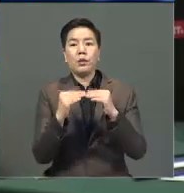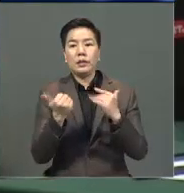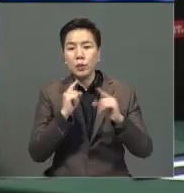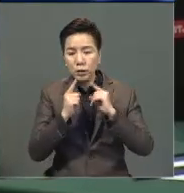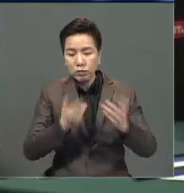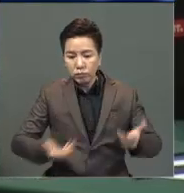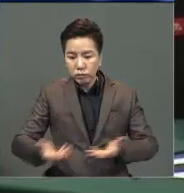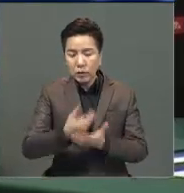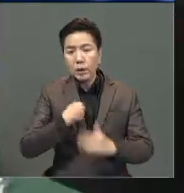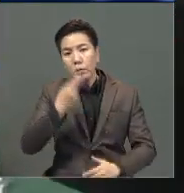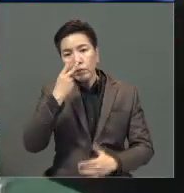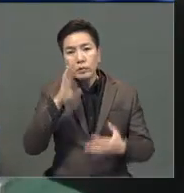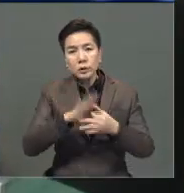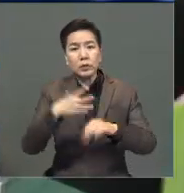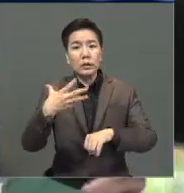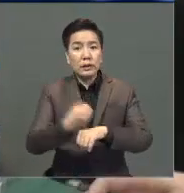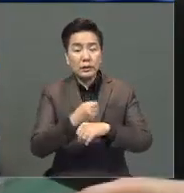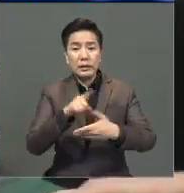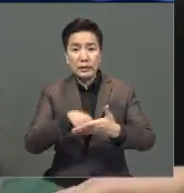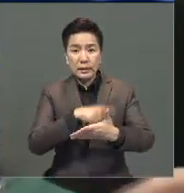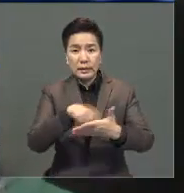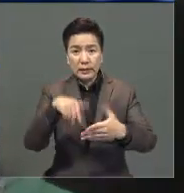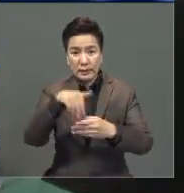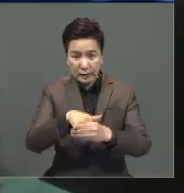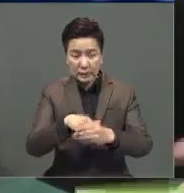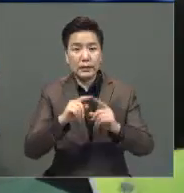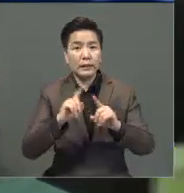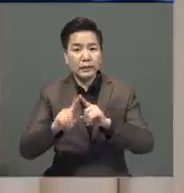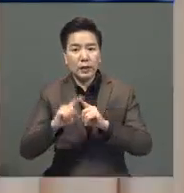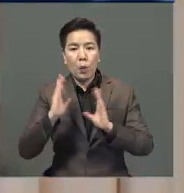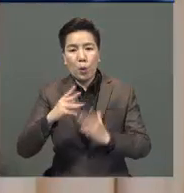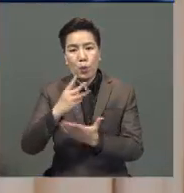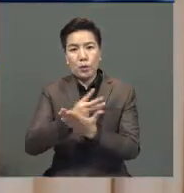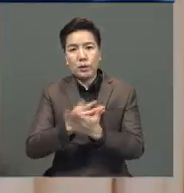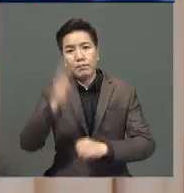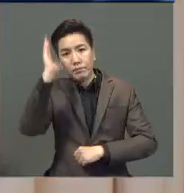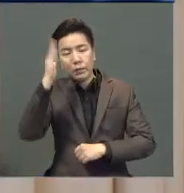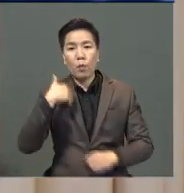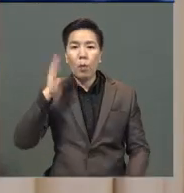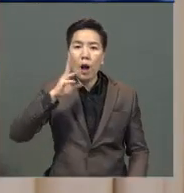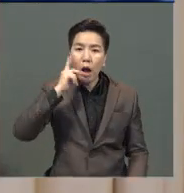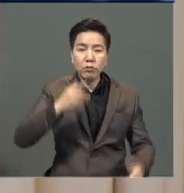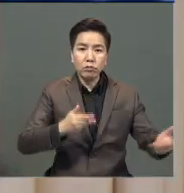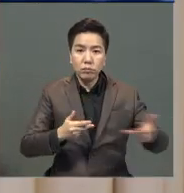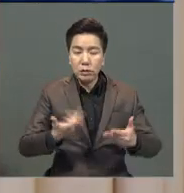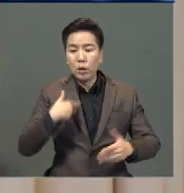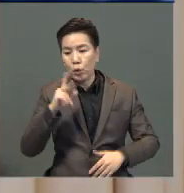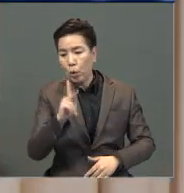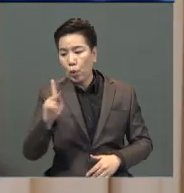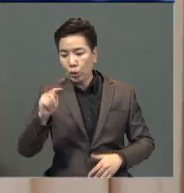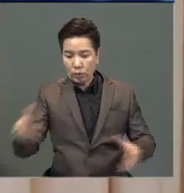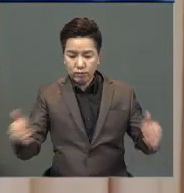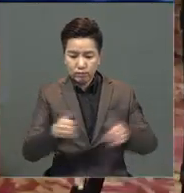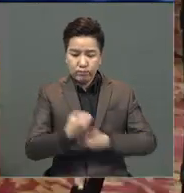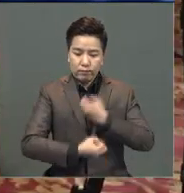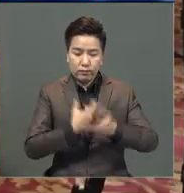มีการเสวนาเกี่ยวกับมุมมองการเลือกตั้งท้องถิ่นกับภารกิจของตัวคอตอมีการเชิญนักวิชาการตัวทันสื่อมวลชนแล้วก็พอต่อรูปแสดงความ